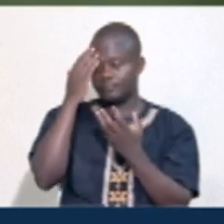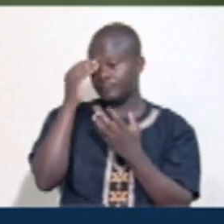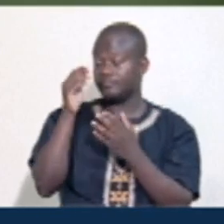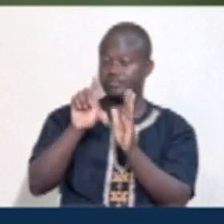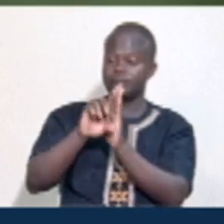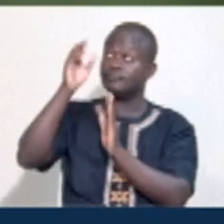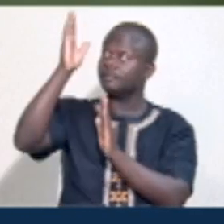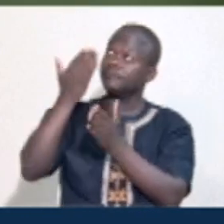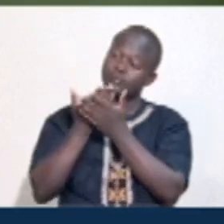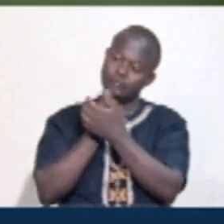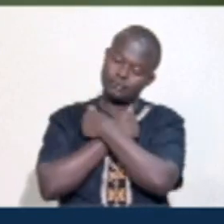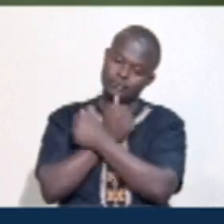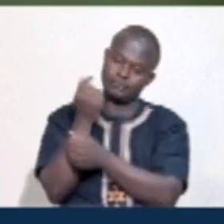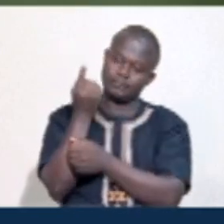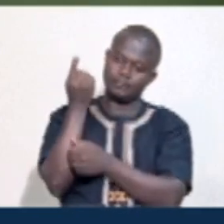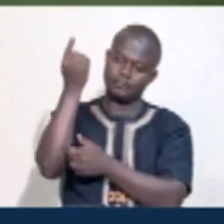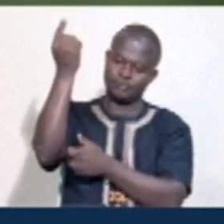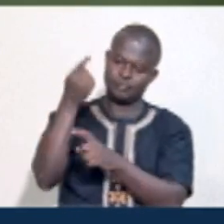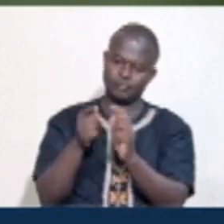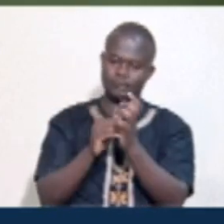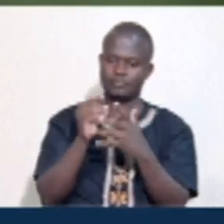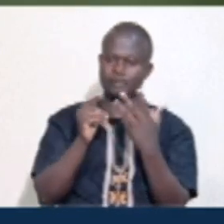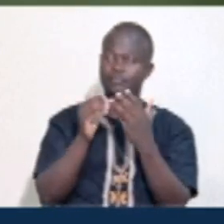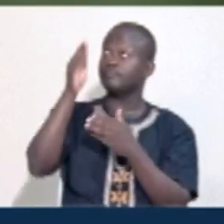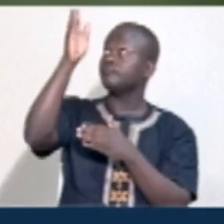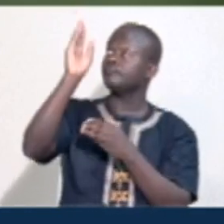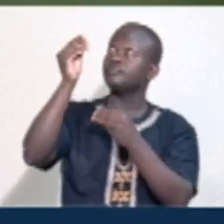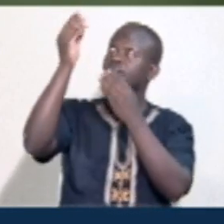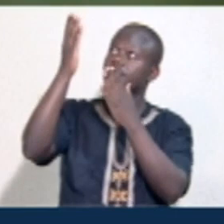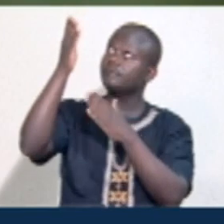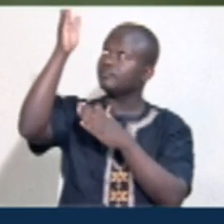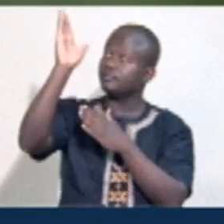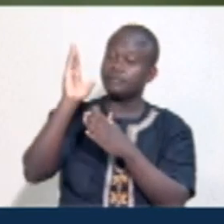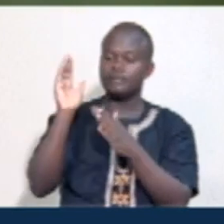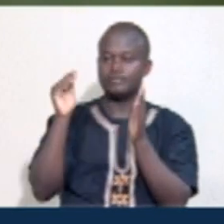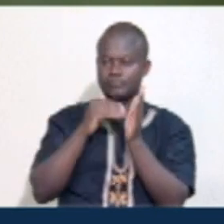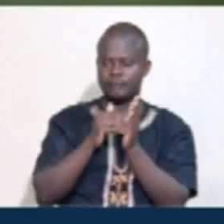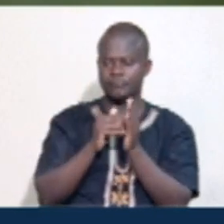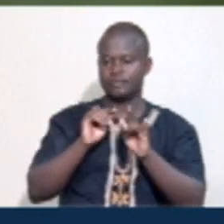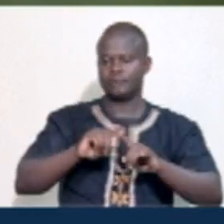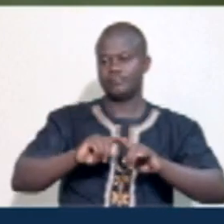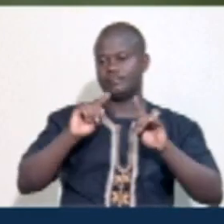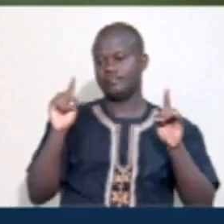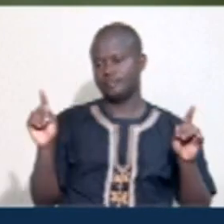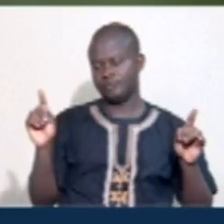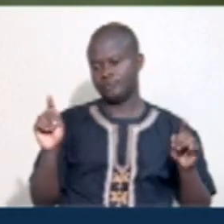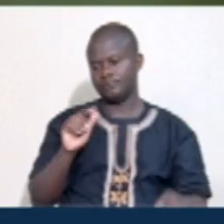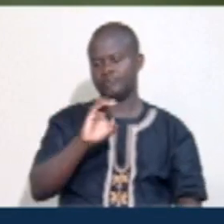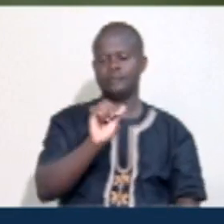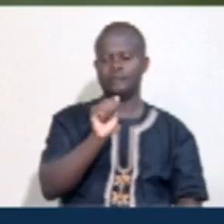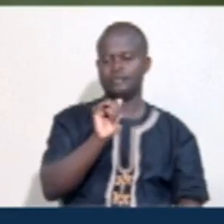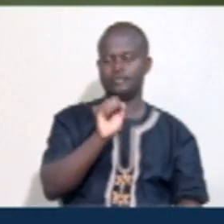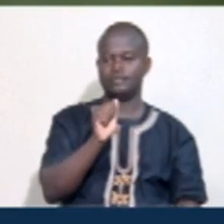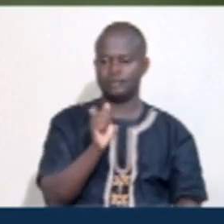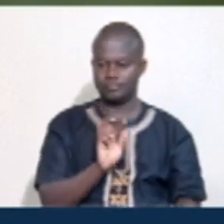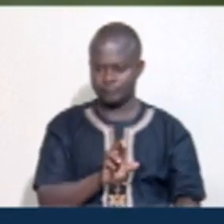ariyo dukunda gusa kandi iby'Imana tubiha Imana tukabitandukanya n'ibya